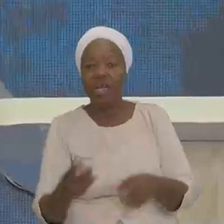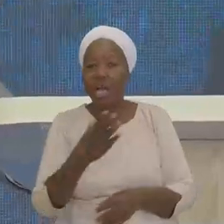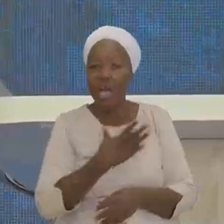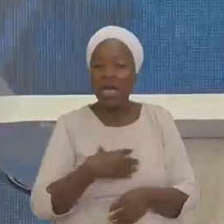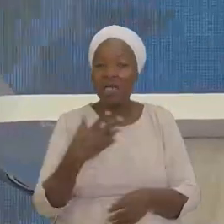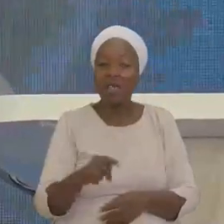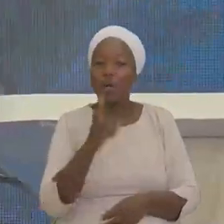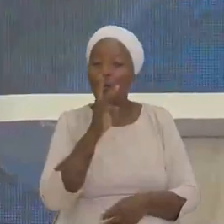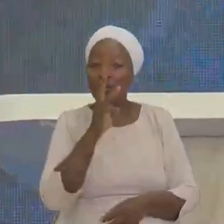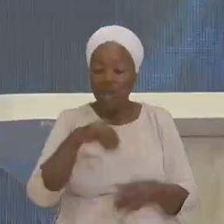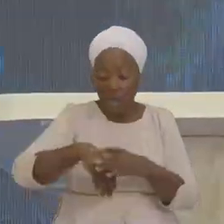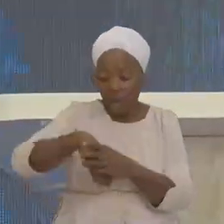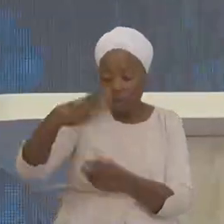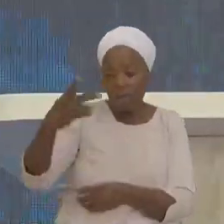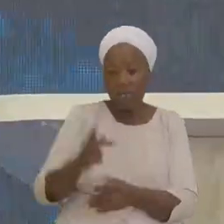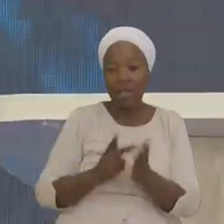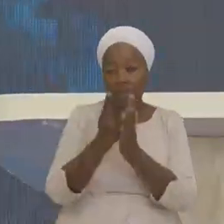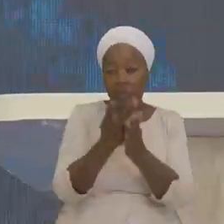Mais